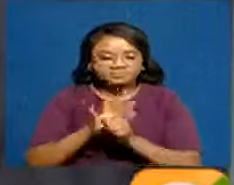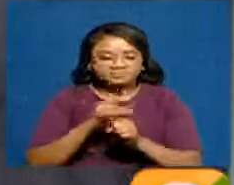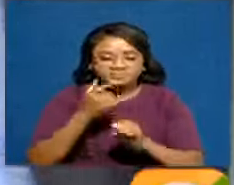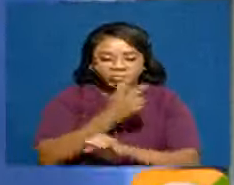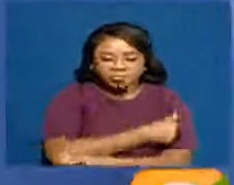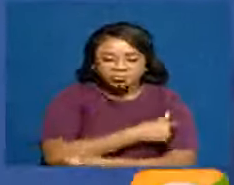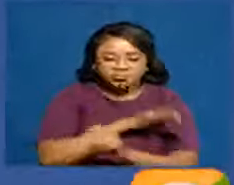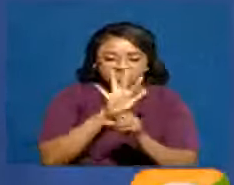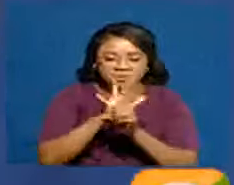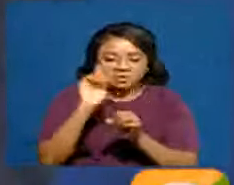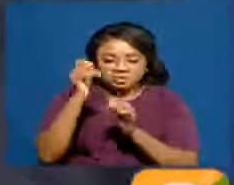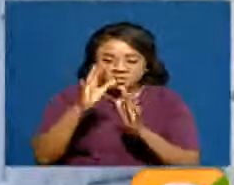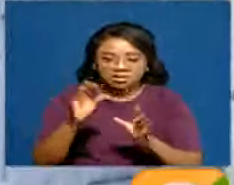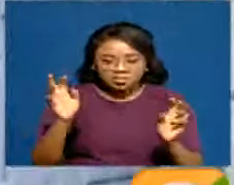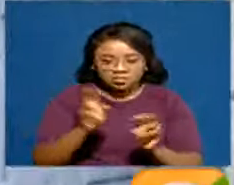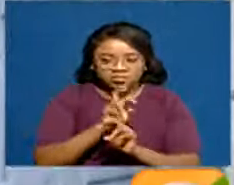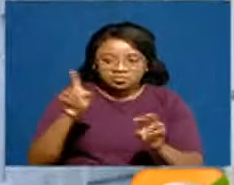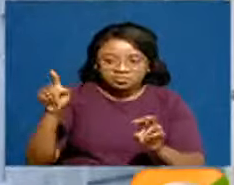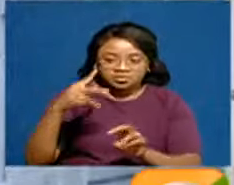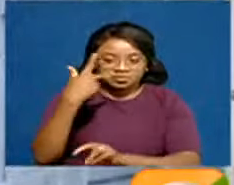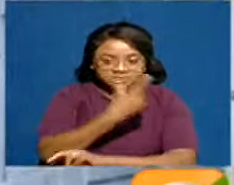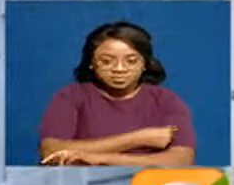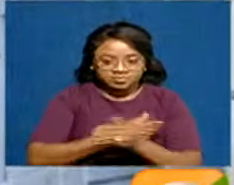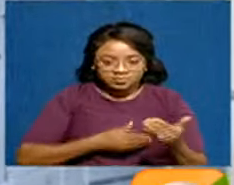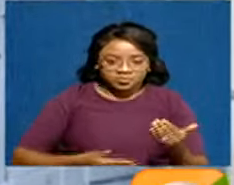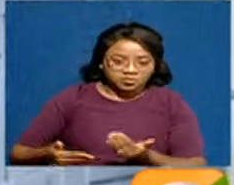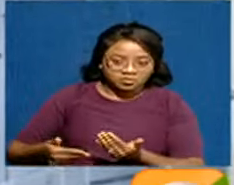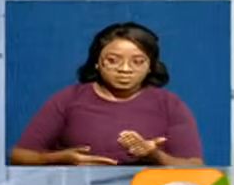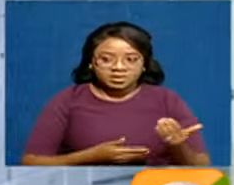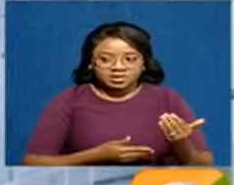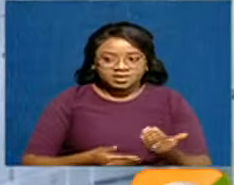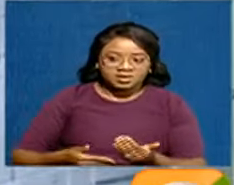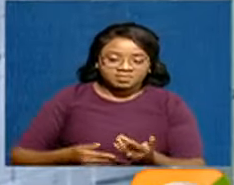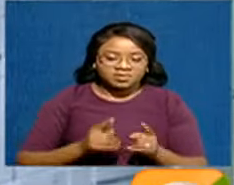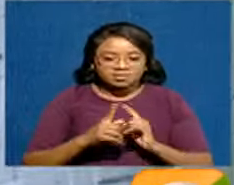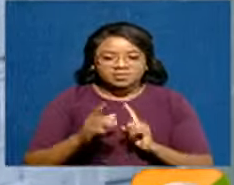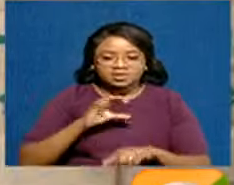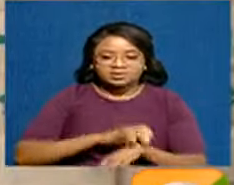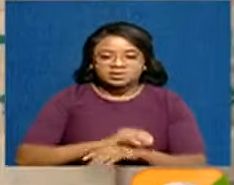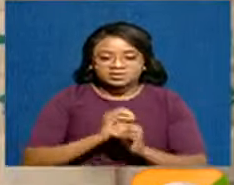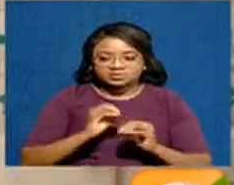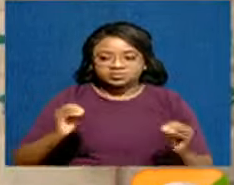Kenya wakitafuta chanjo hizo muhimu kwa watoto hivi majuzi.